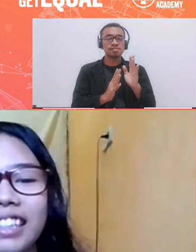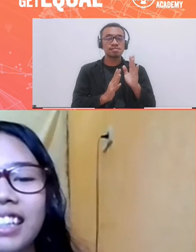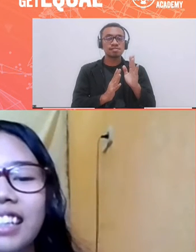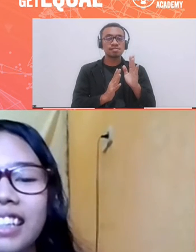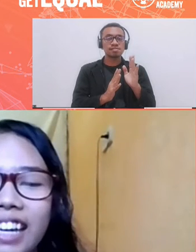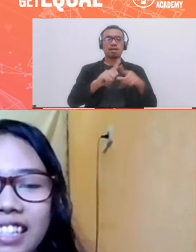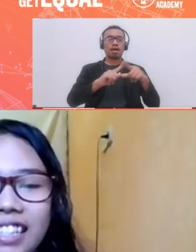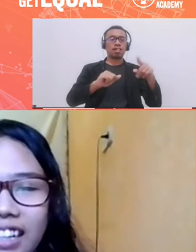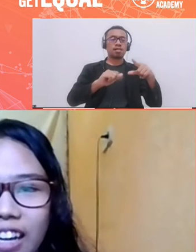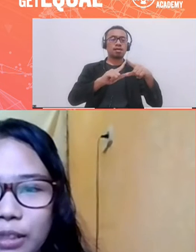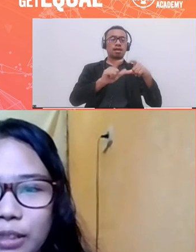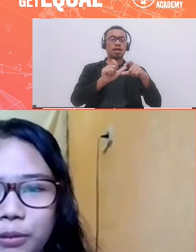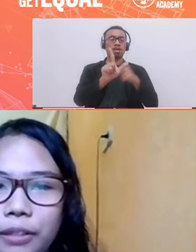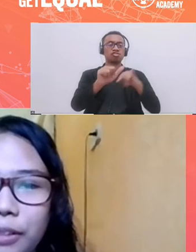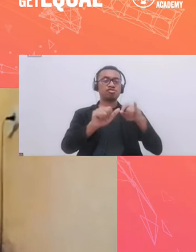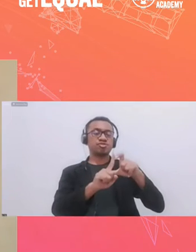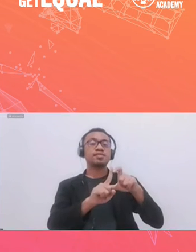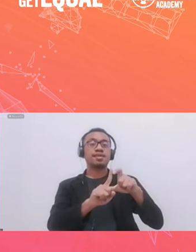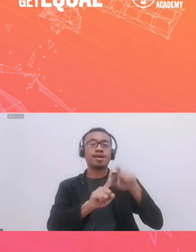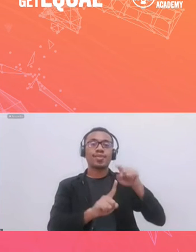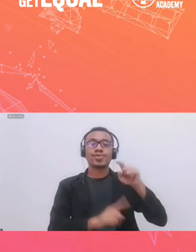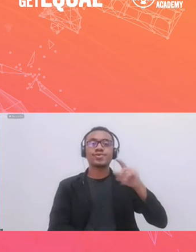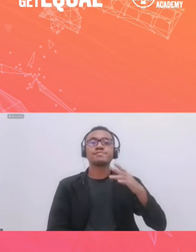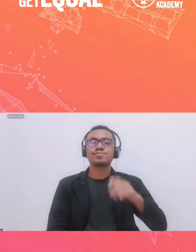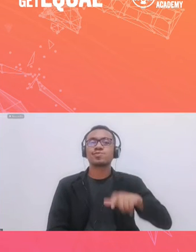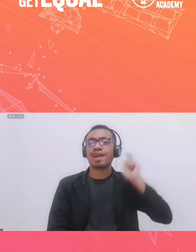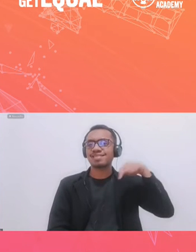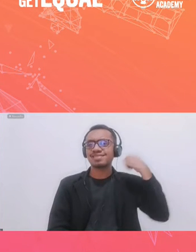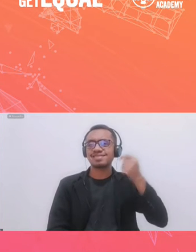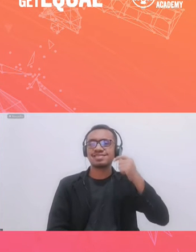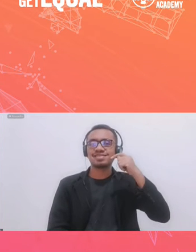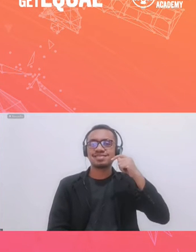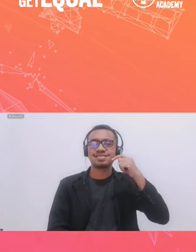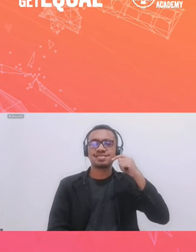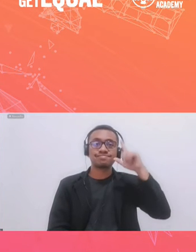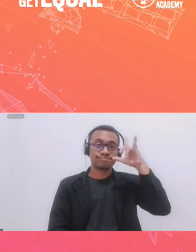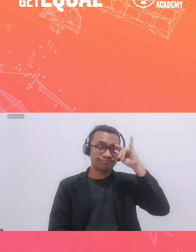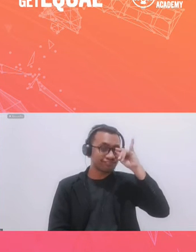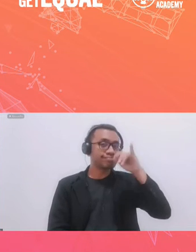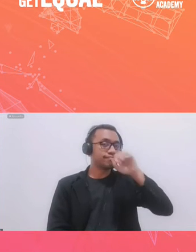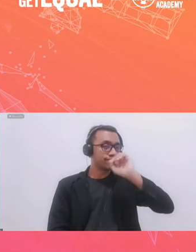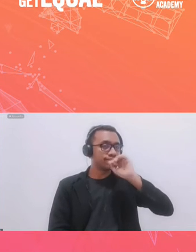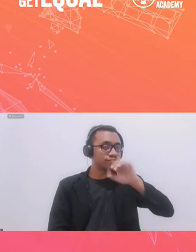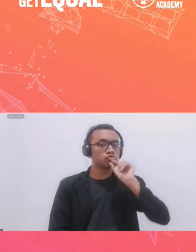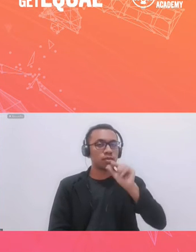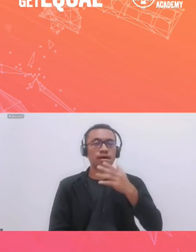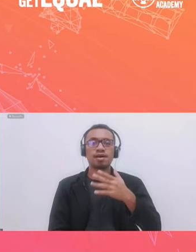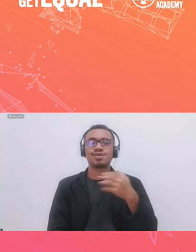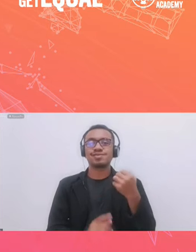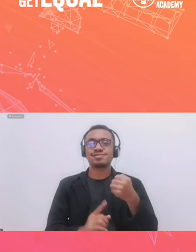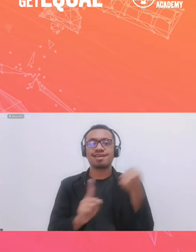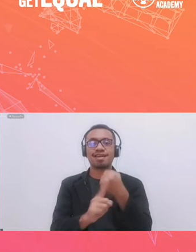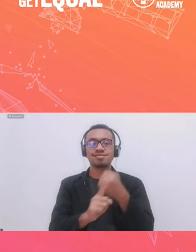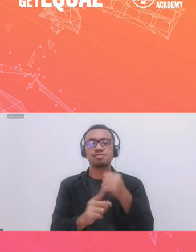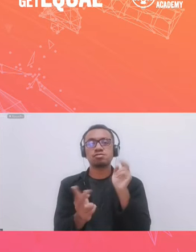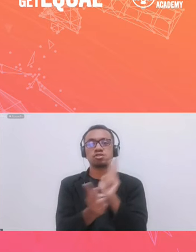satu influencer yang bergerak di isu-isu kekerasan seksual untuk mendorong anak-anak muda